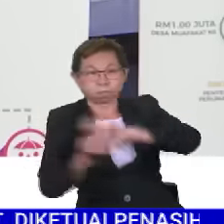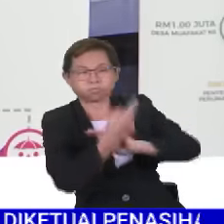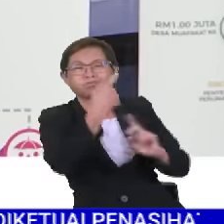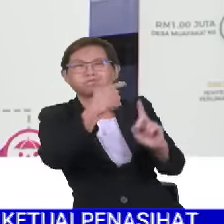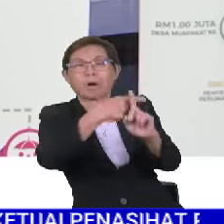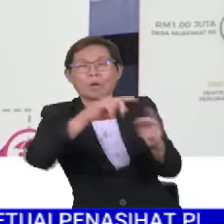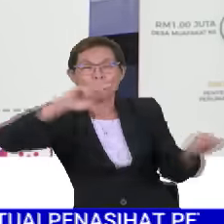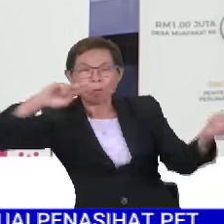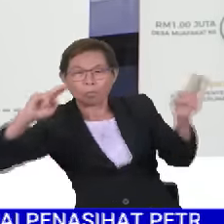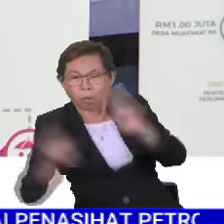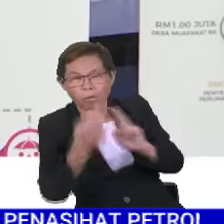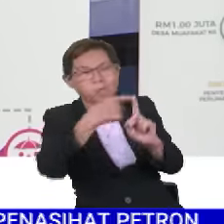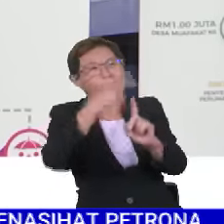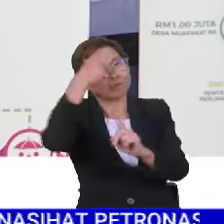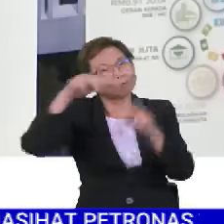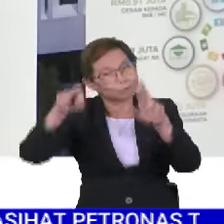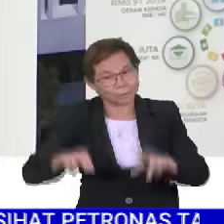positif untuk rakyat Malaysia.